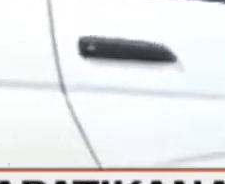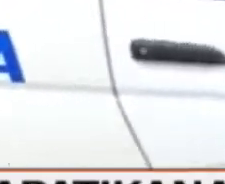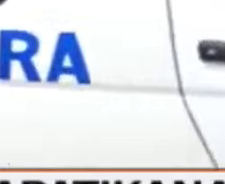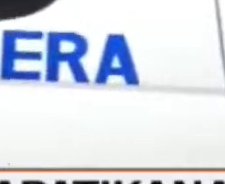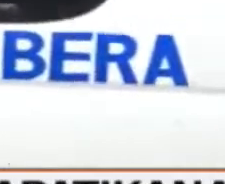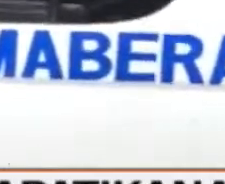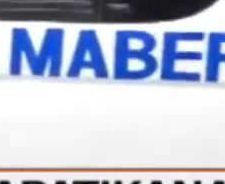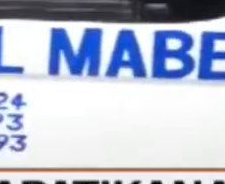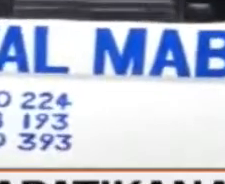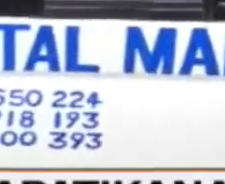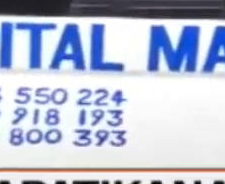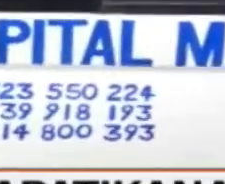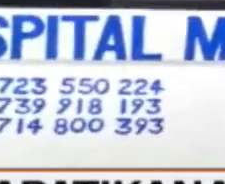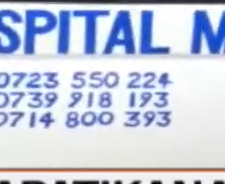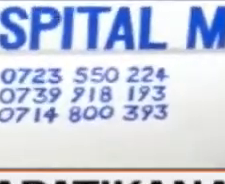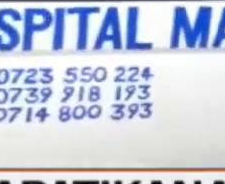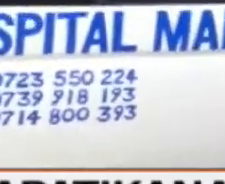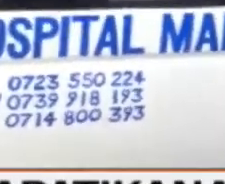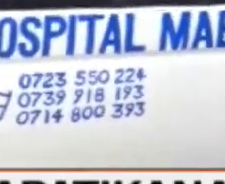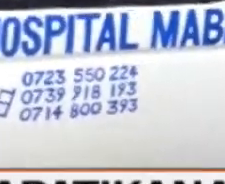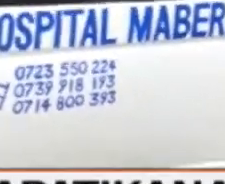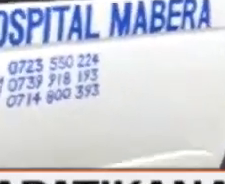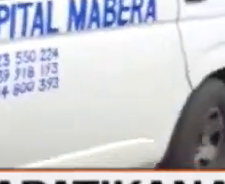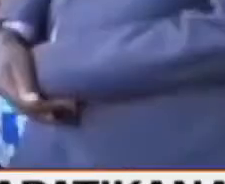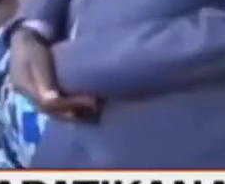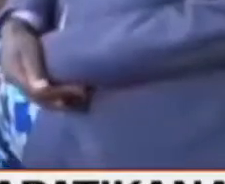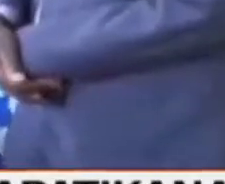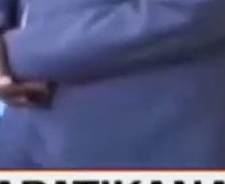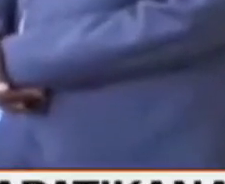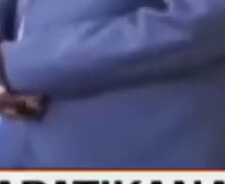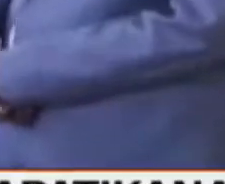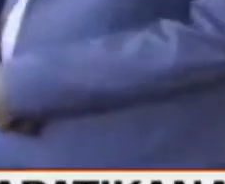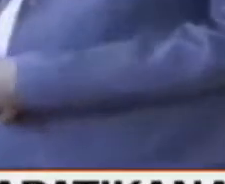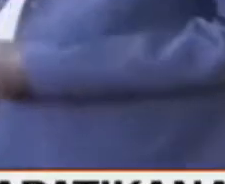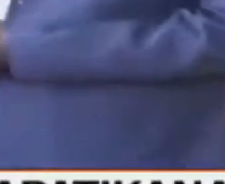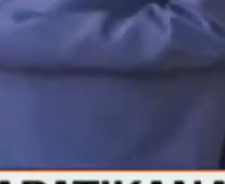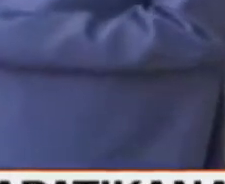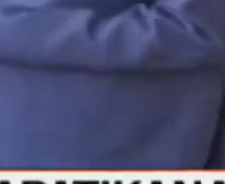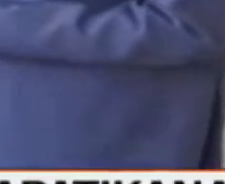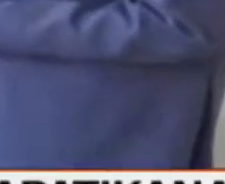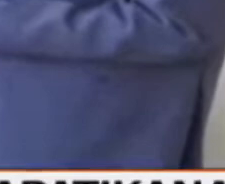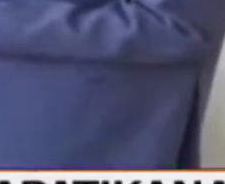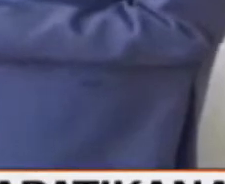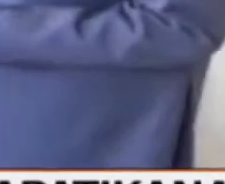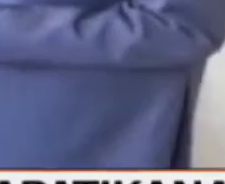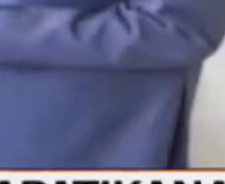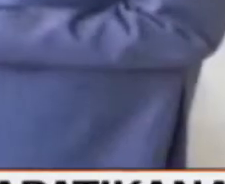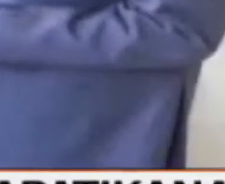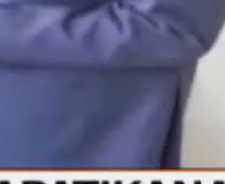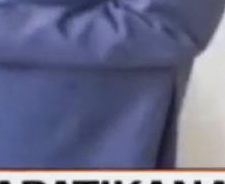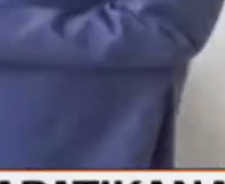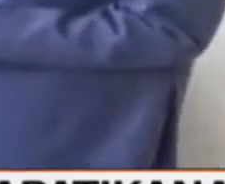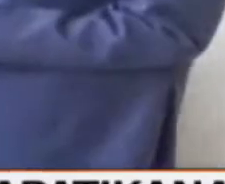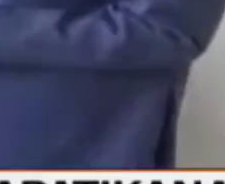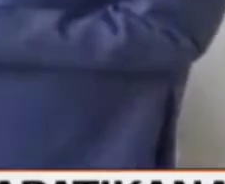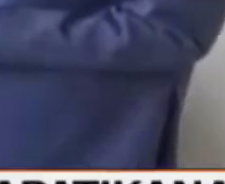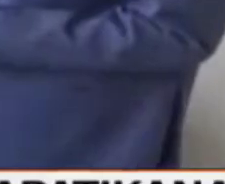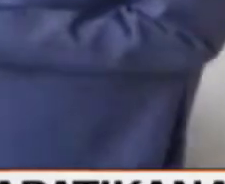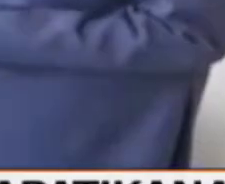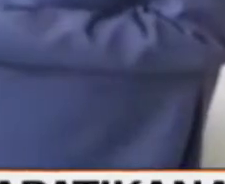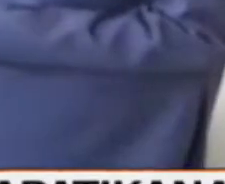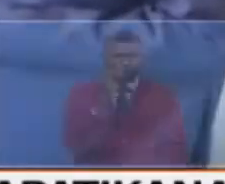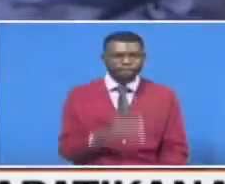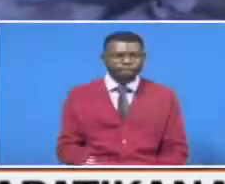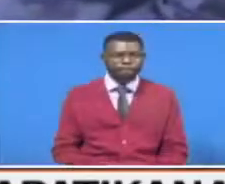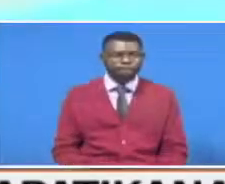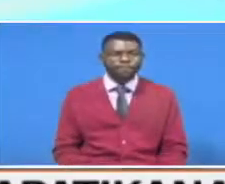wanasema ndiye mshukiwa mkuu katika kifo cha Osinde. Gari la Osinde aina ya Land Cruiser V8 lilipatikana likiwa limeharibiwa na